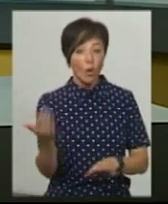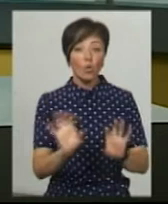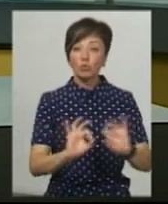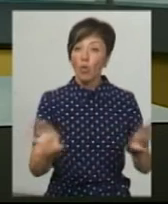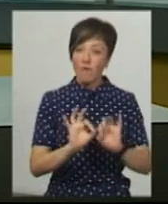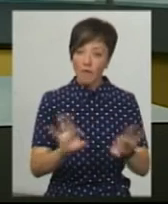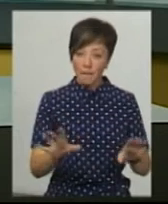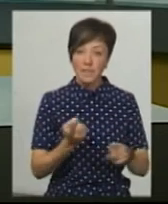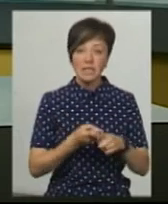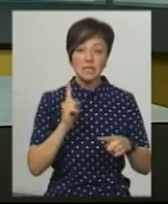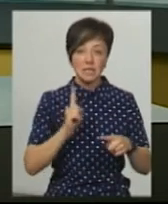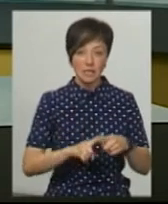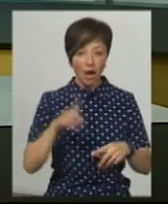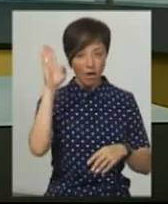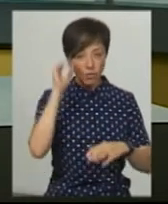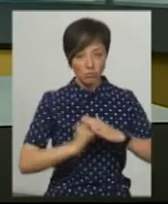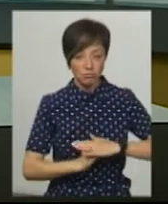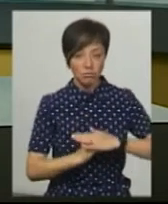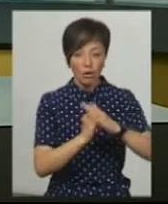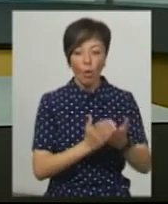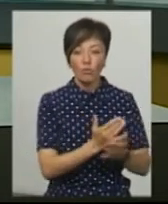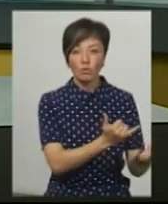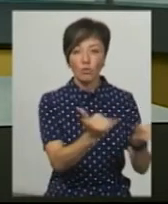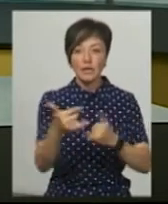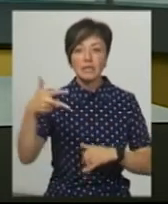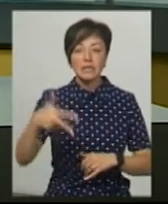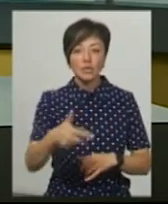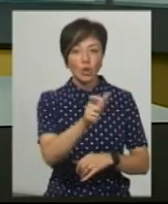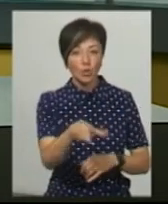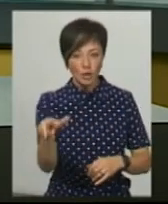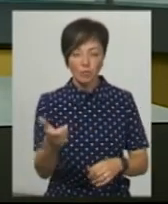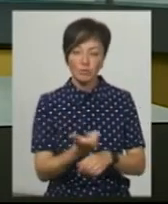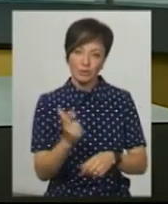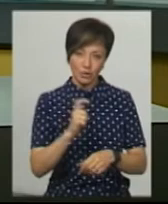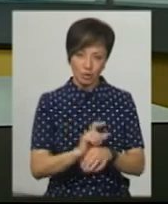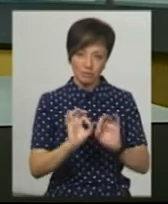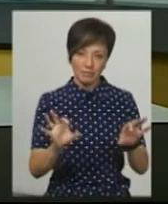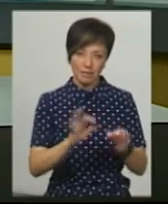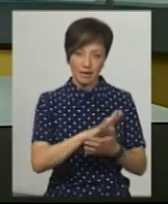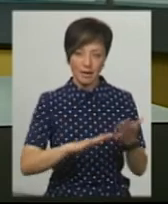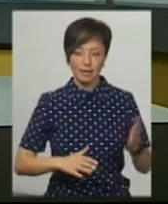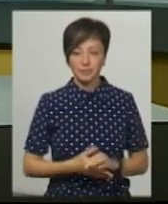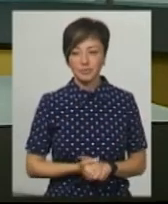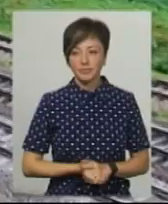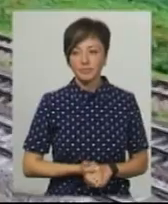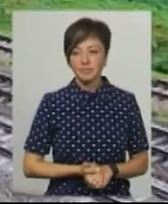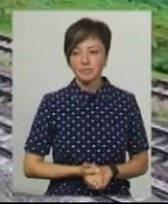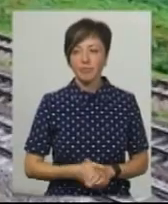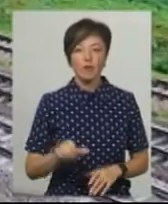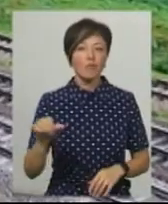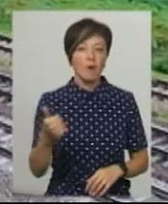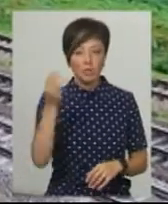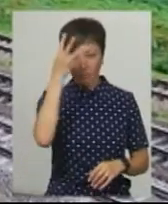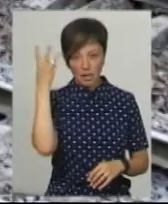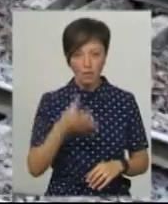словами, водонапірна споруда обслуговувала понад 3 тисячі жителів. Більше у сюжеті Андрія Гуменного. Перше у